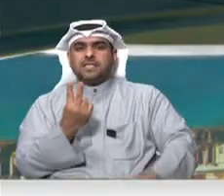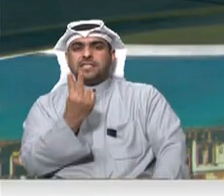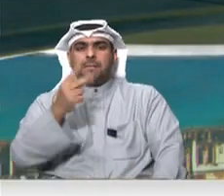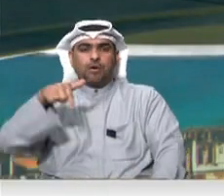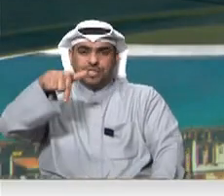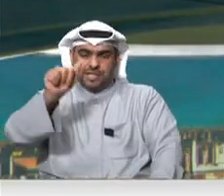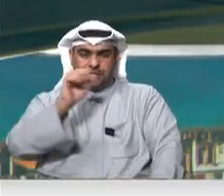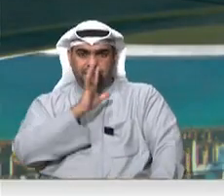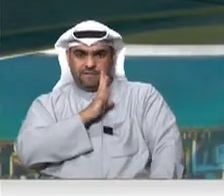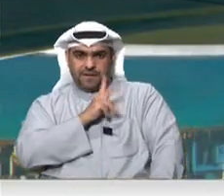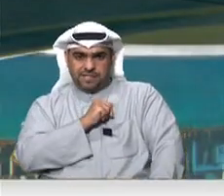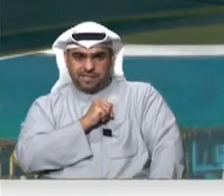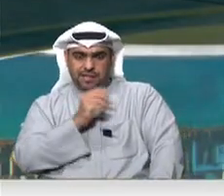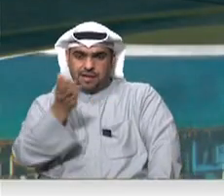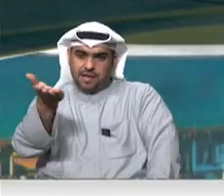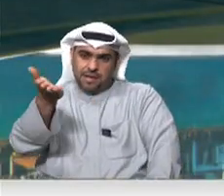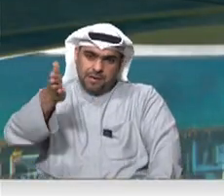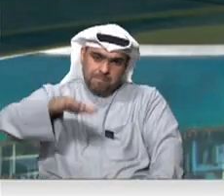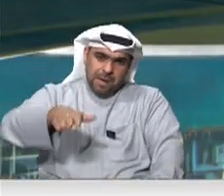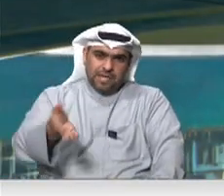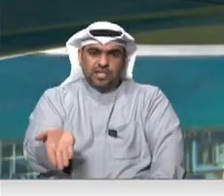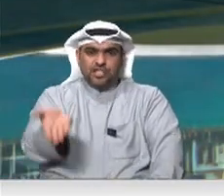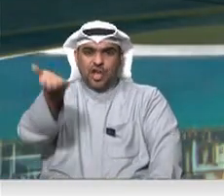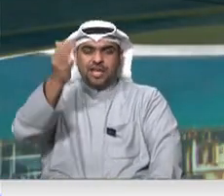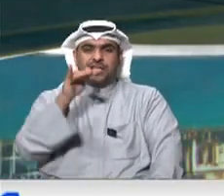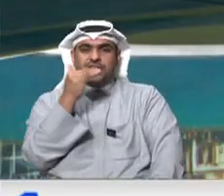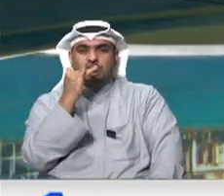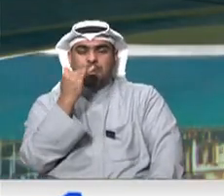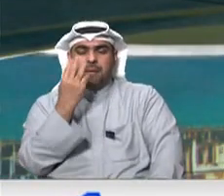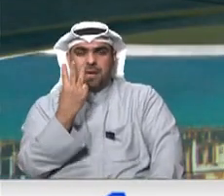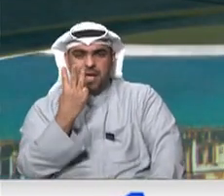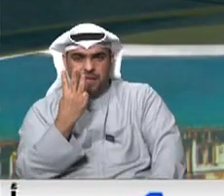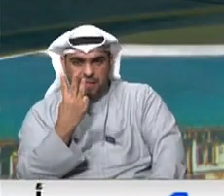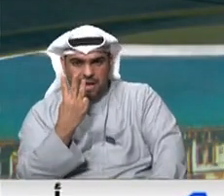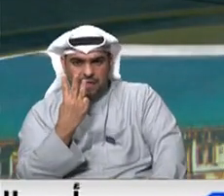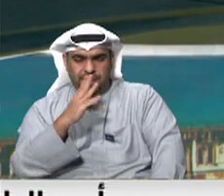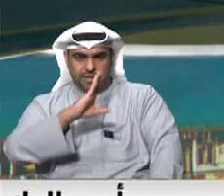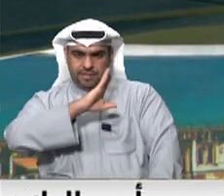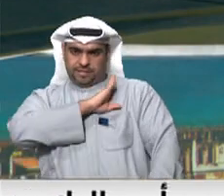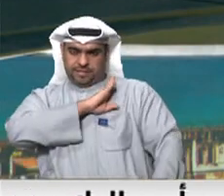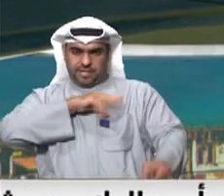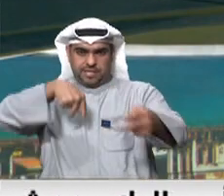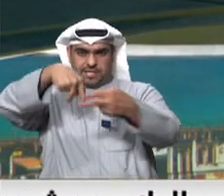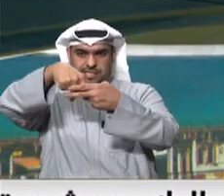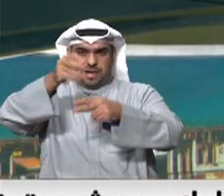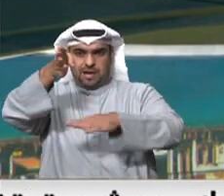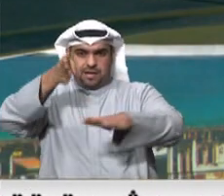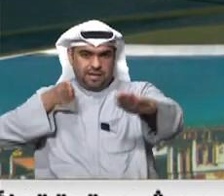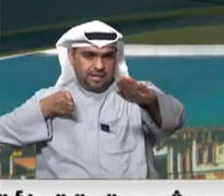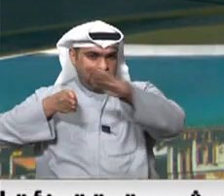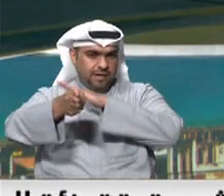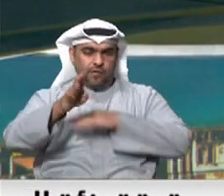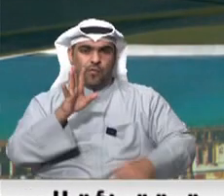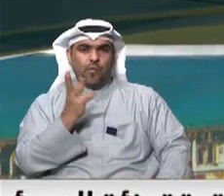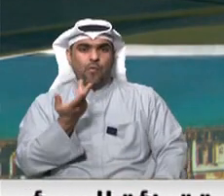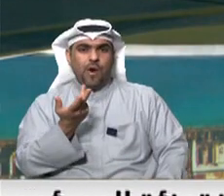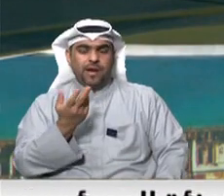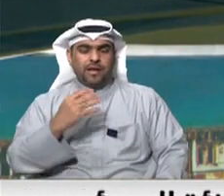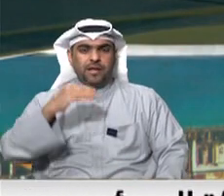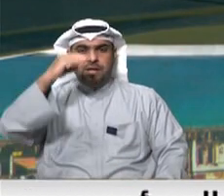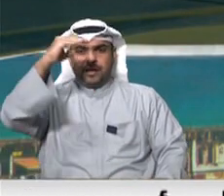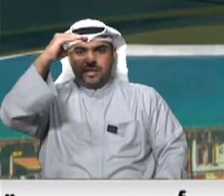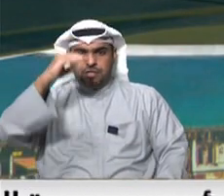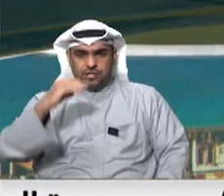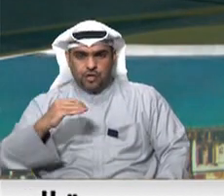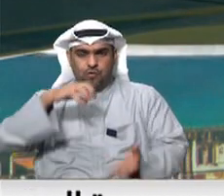استشهد 3 شبان برصاص قوات الاحتلال خلال اقتحامها طوباس ومخيم الفارعة جنوب المدينة